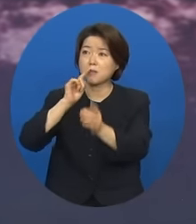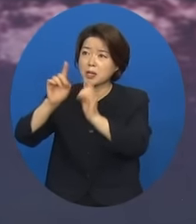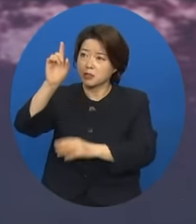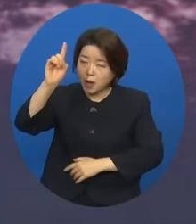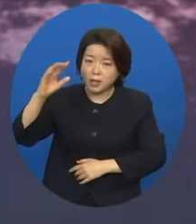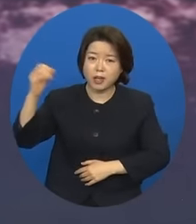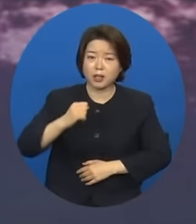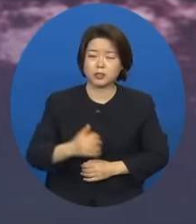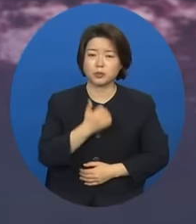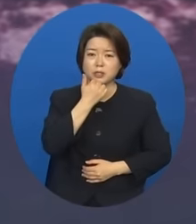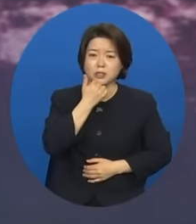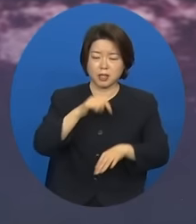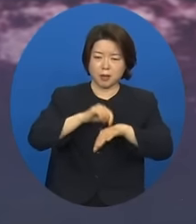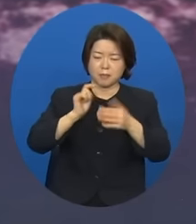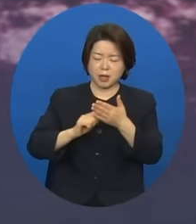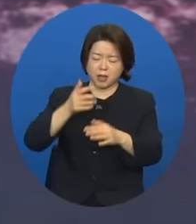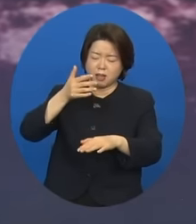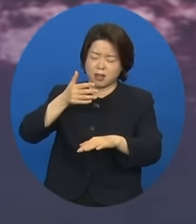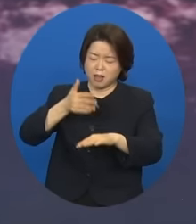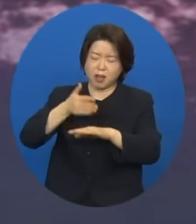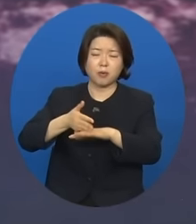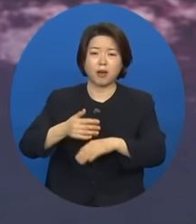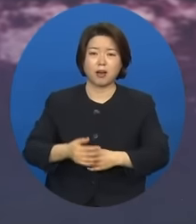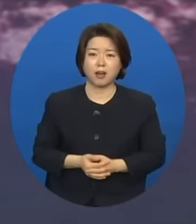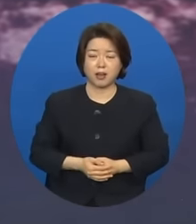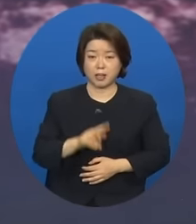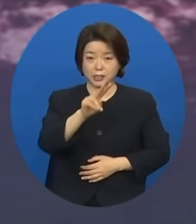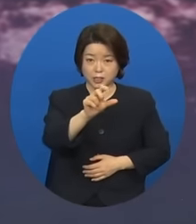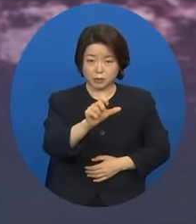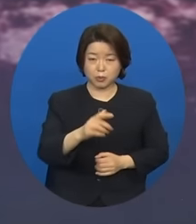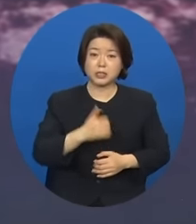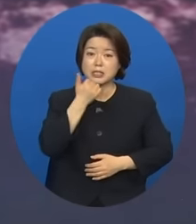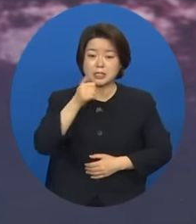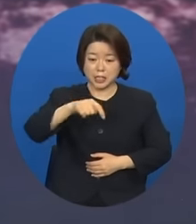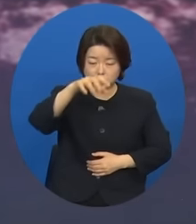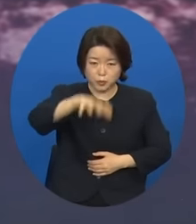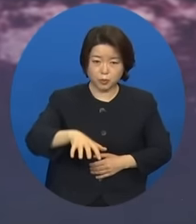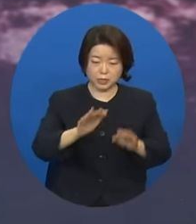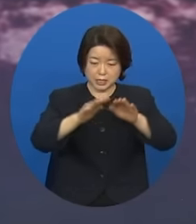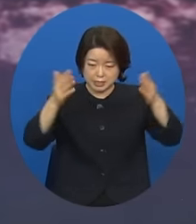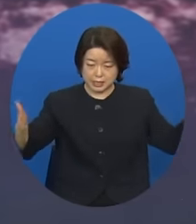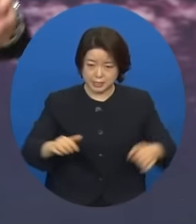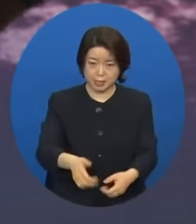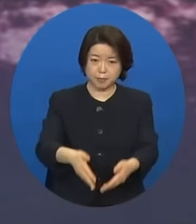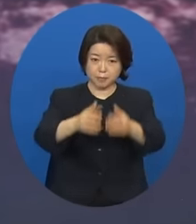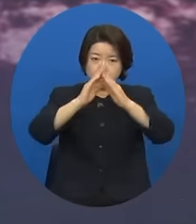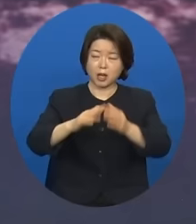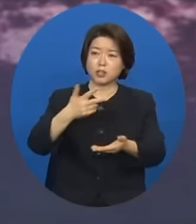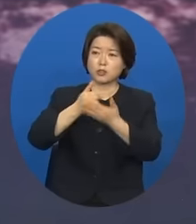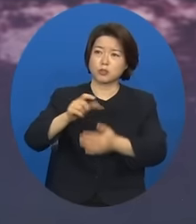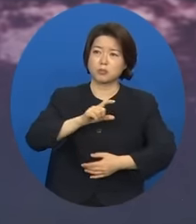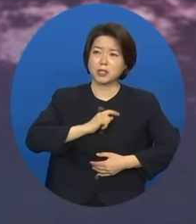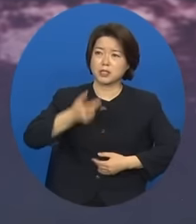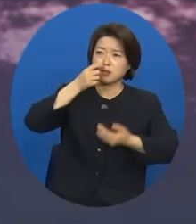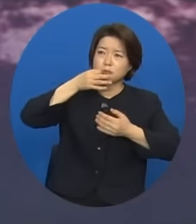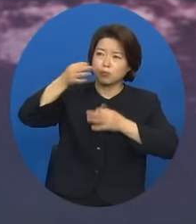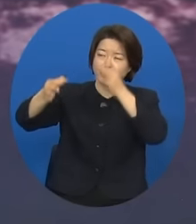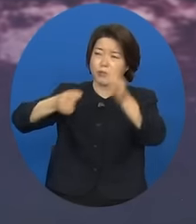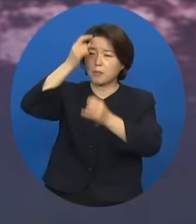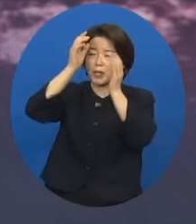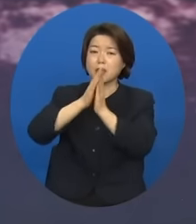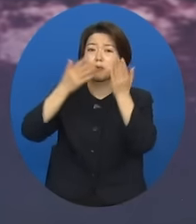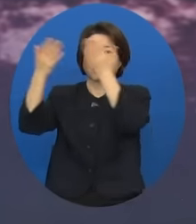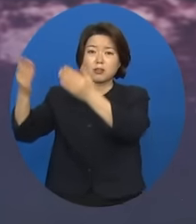이삭이 얼마나 마음이 감사했던지 25절에 이삭이 그곳에 제단을 쌓고 주님의 이름을 부르며 예배하였다 뭐라고